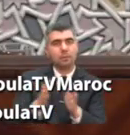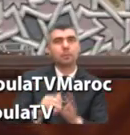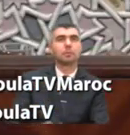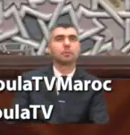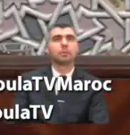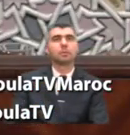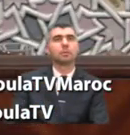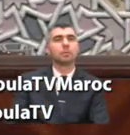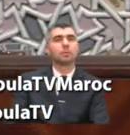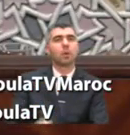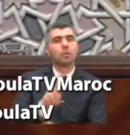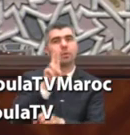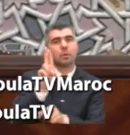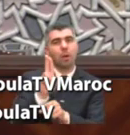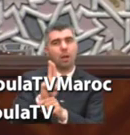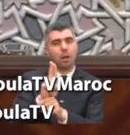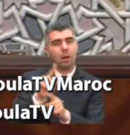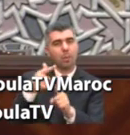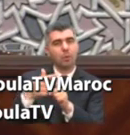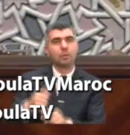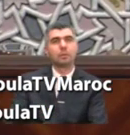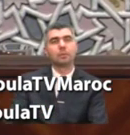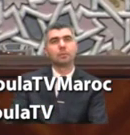للسيد النائب عن الفريق للتعقيب.